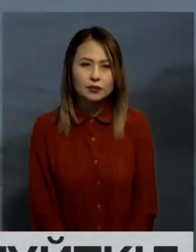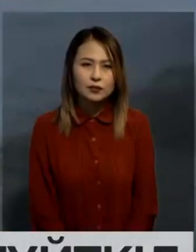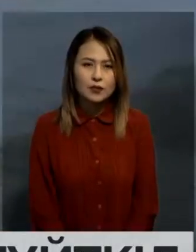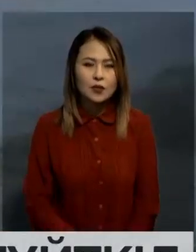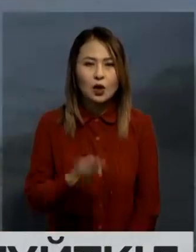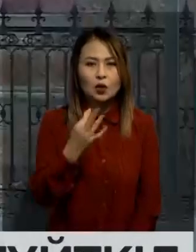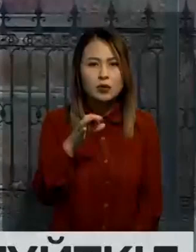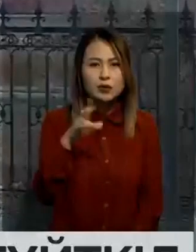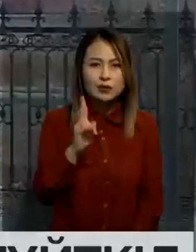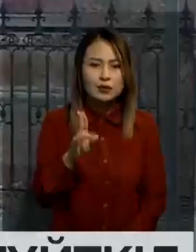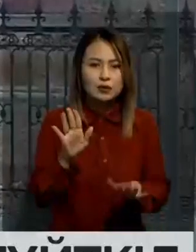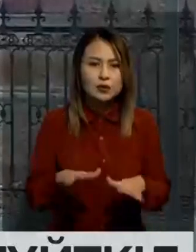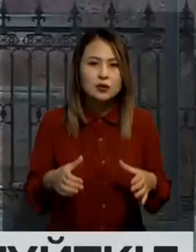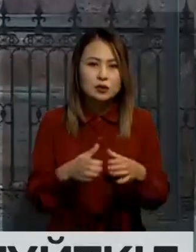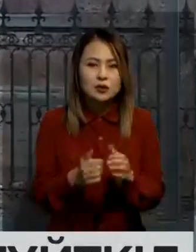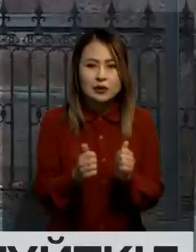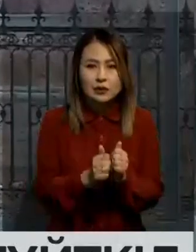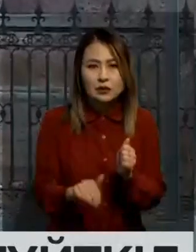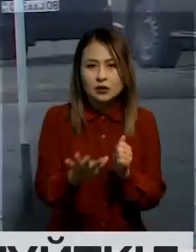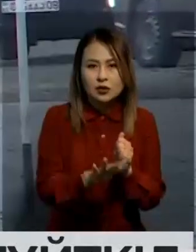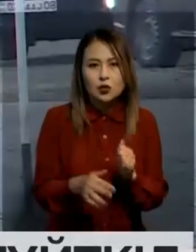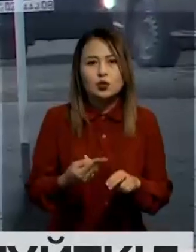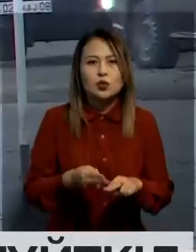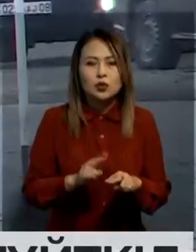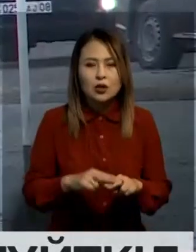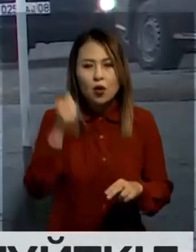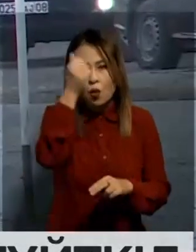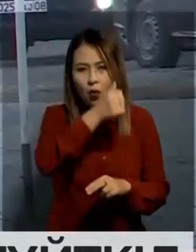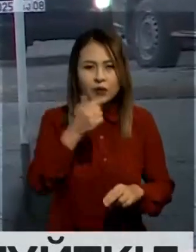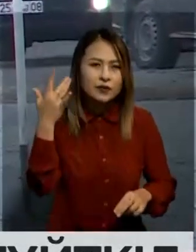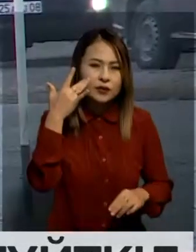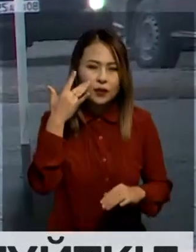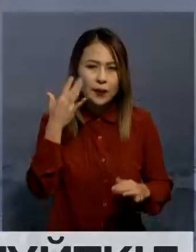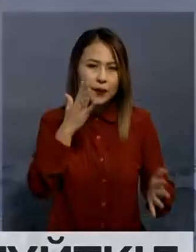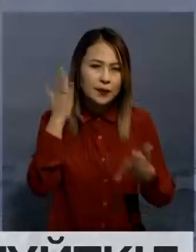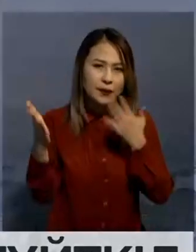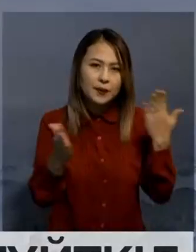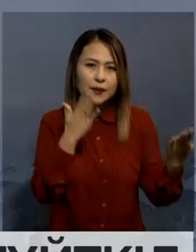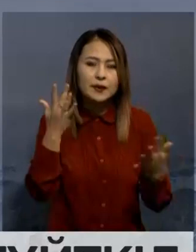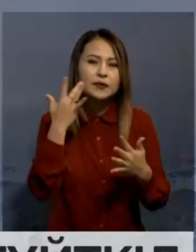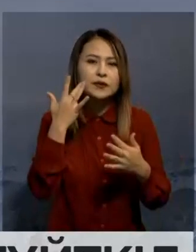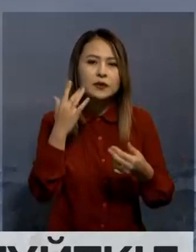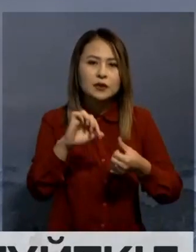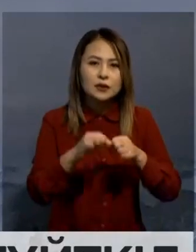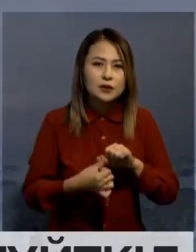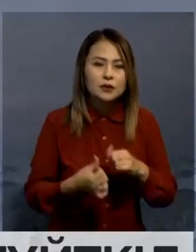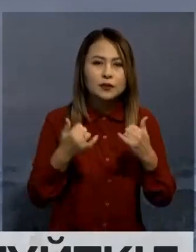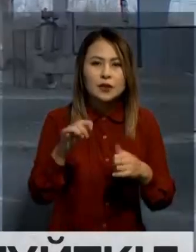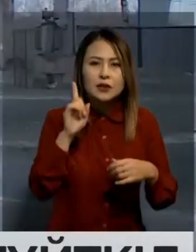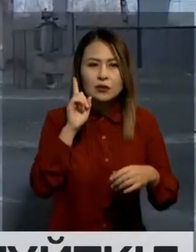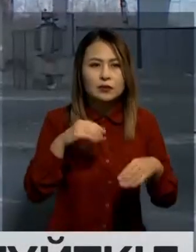Достық ауылы Жоңғар қақпасы маңында орналасқан. Сондықтан елді мекенде жыл бойы жел соғады. Аңызақтан аздап қорған болатын жасыл желек отырғызу